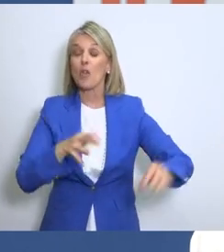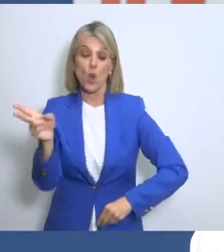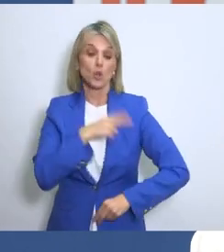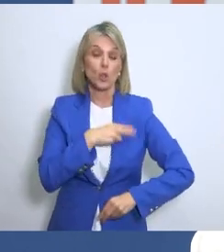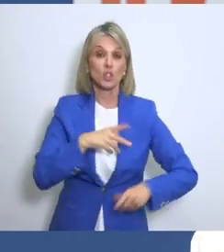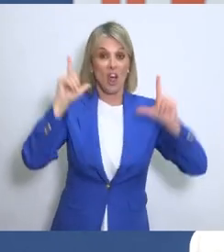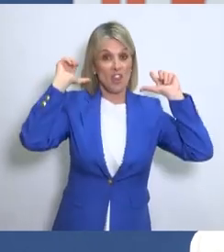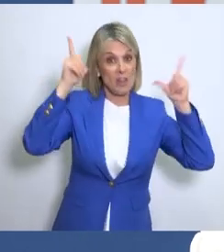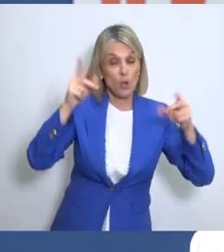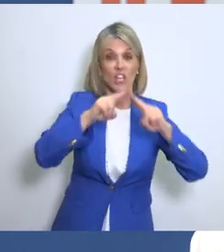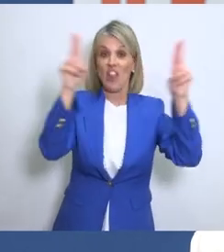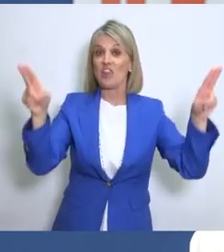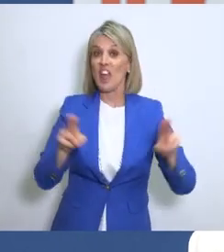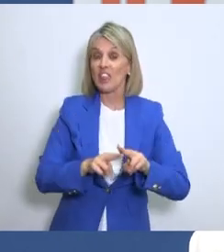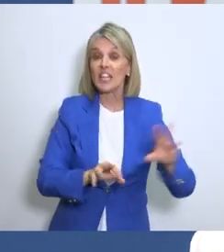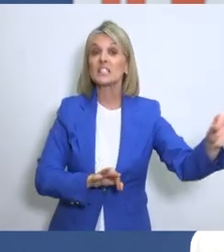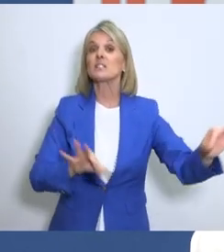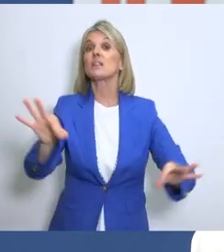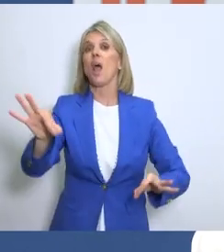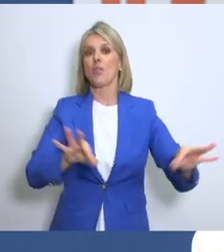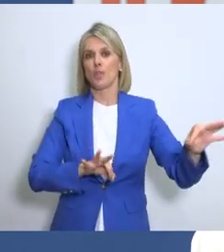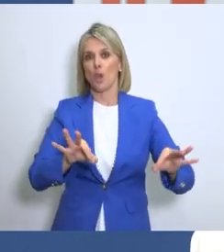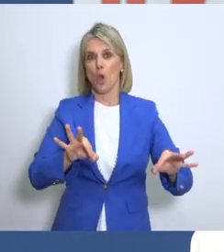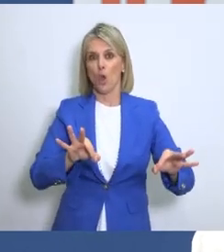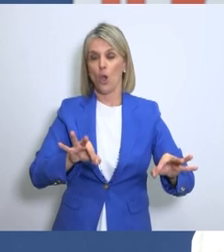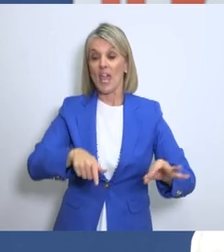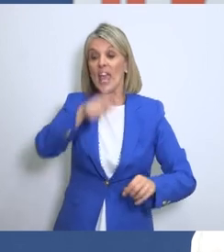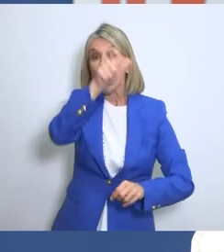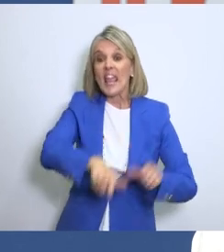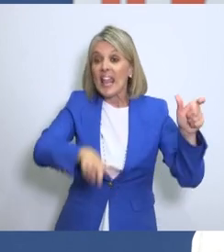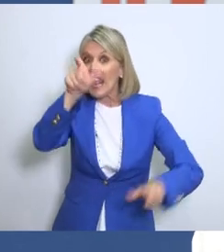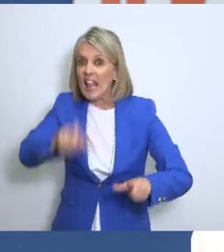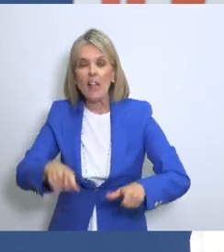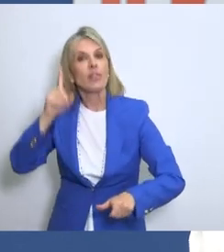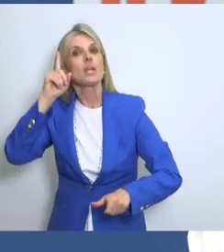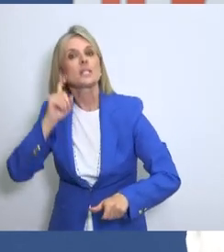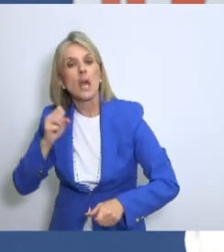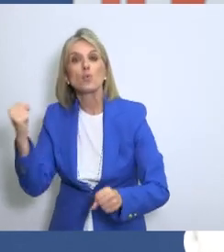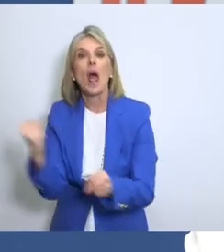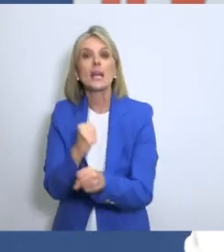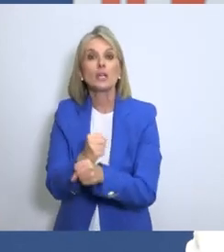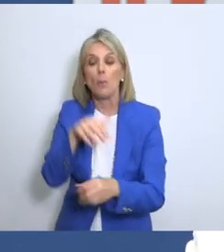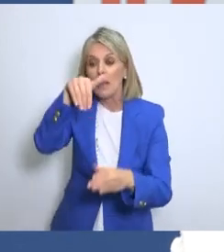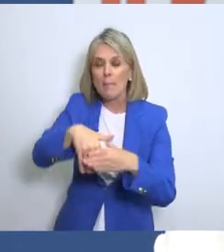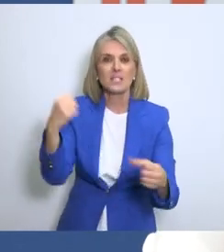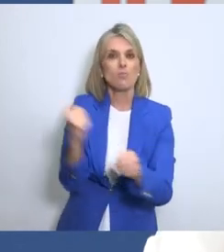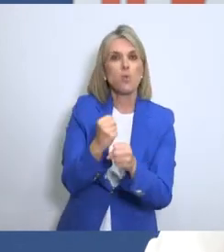διεθνή, σοσιαλιστικό σχεδιασμό από τους ίδιους τους παραγωγούς του πλούτου, δηλαδή από τους ίδιους τους εργαζόμενους.